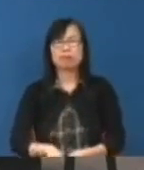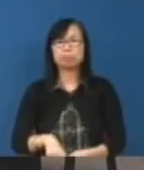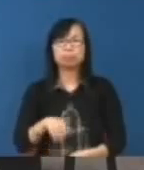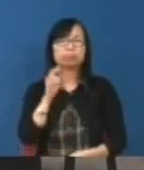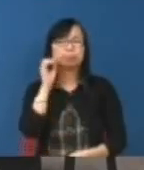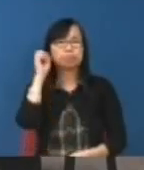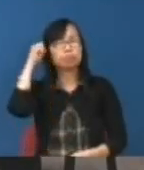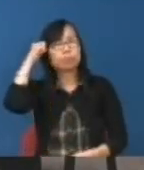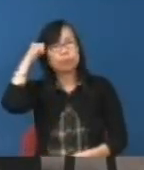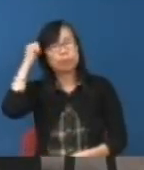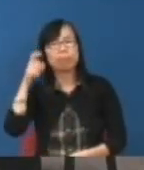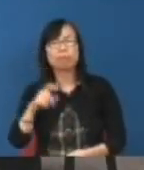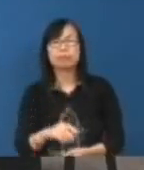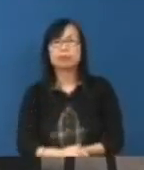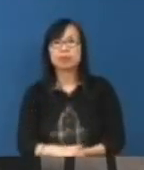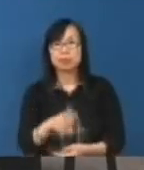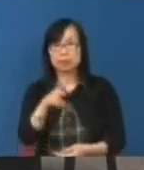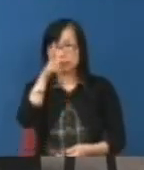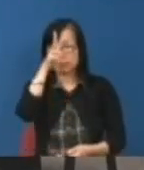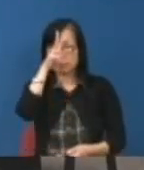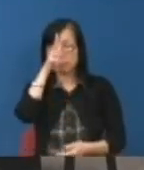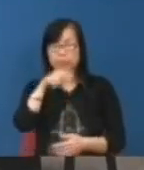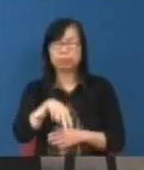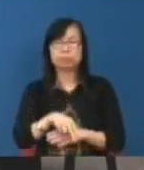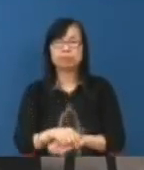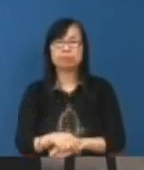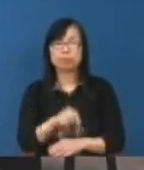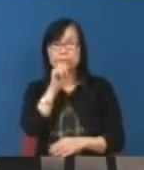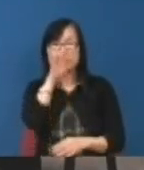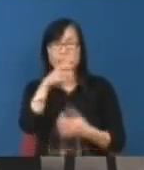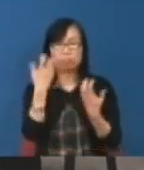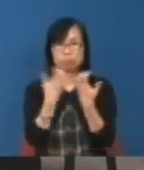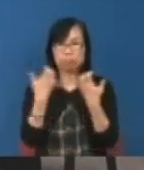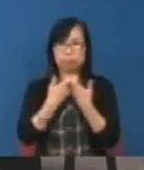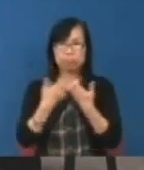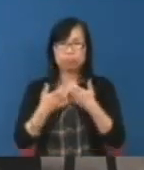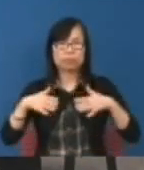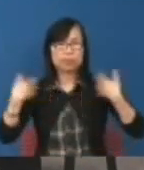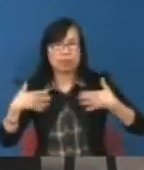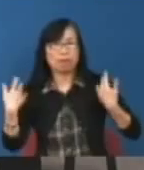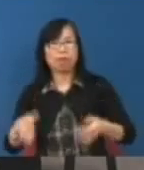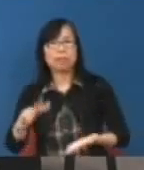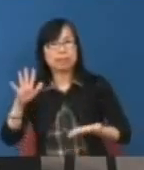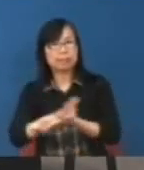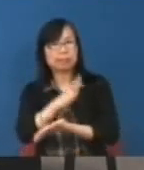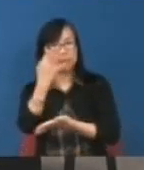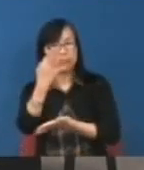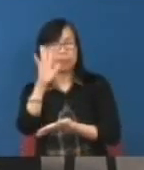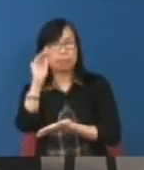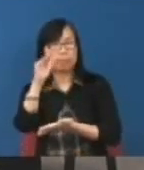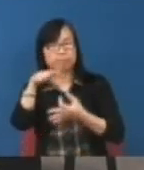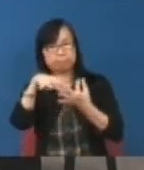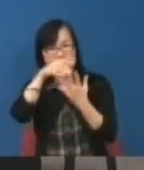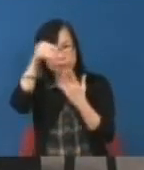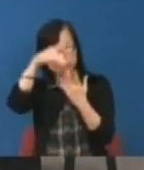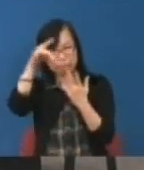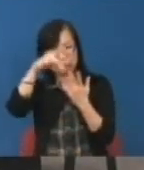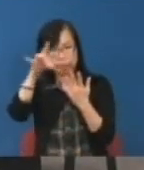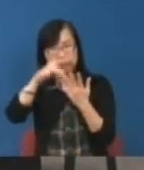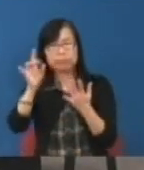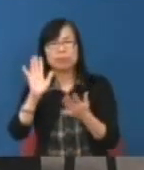就其實政府而家就玩呢個數字遊戲嘅，就係話哦，三年上樓，三年可以揀樓，唔係三年